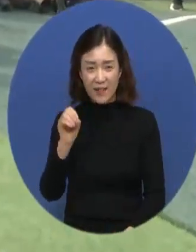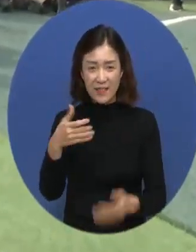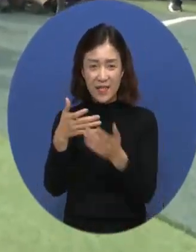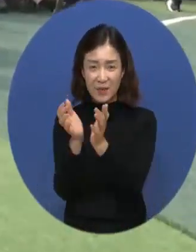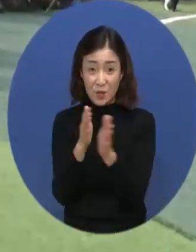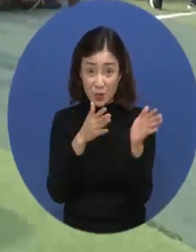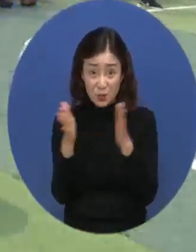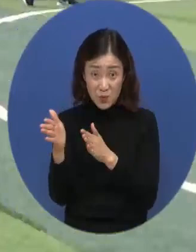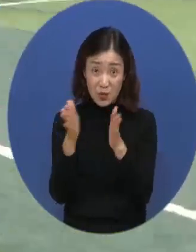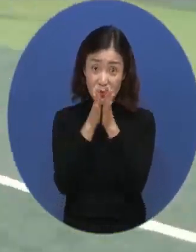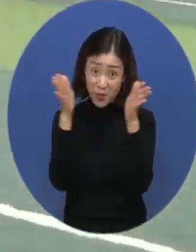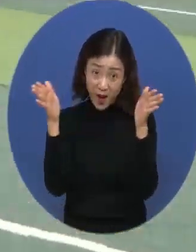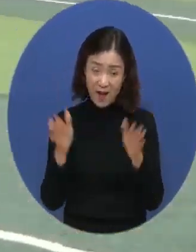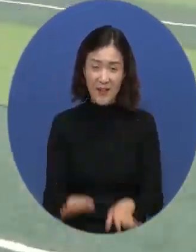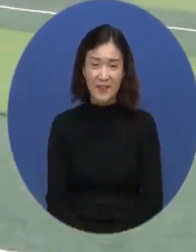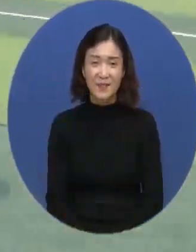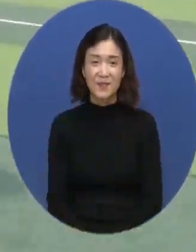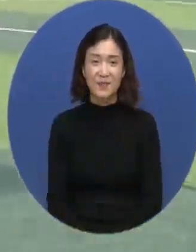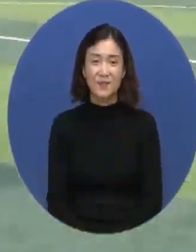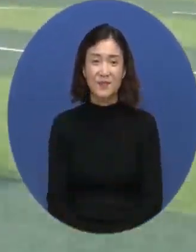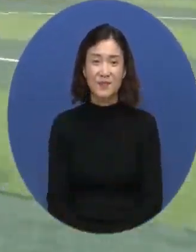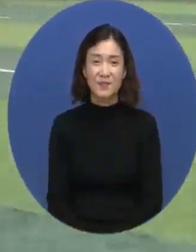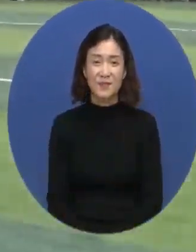출발하겠습니다. 출발!